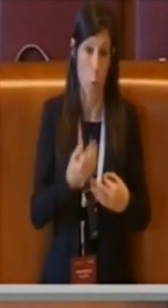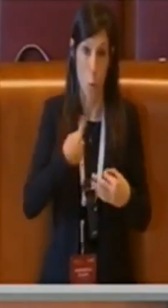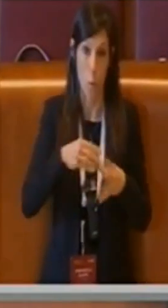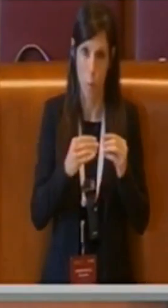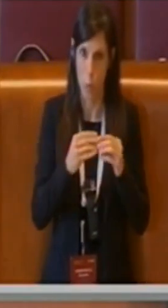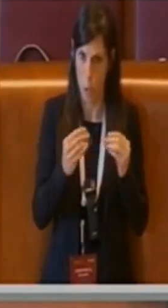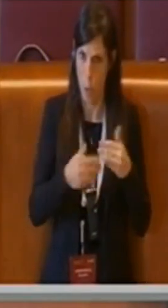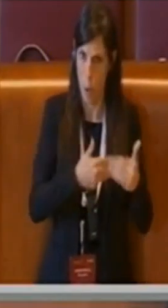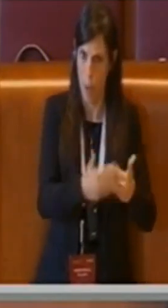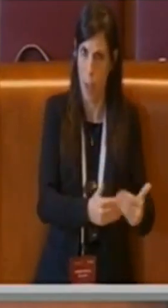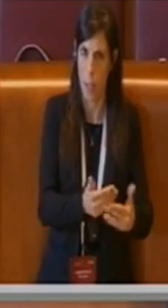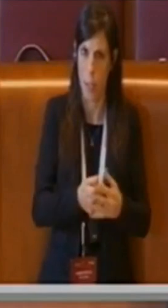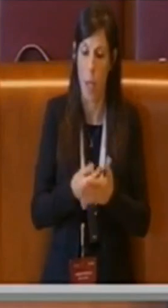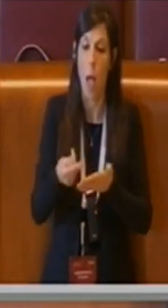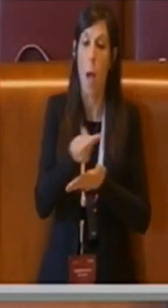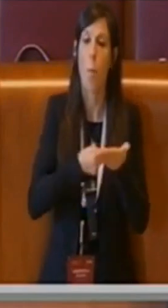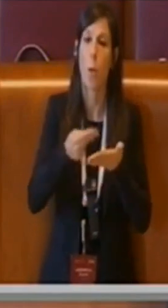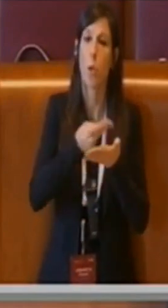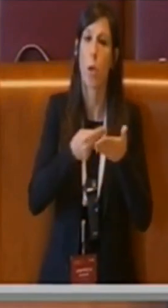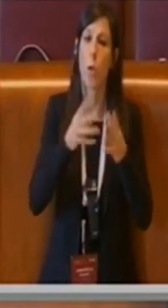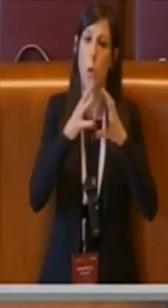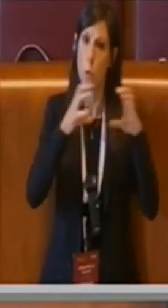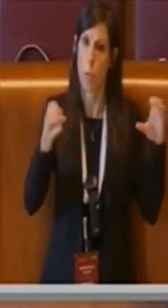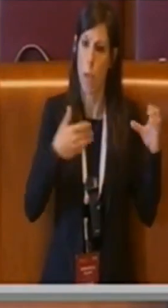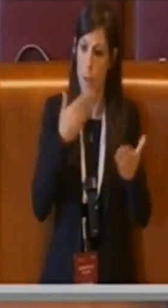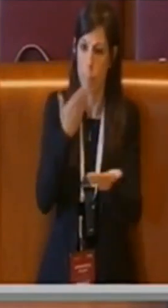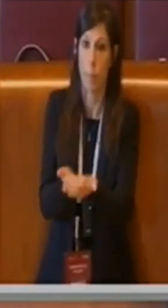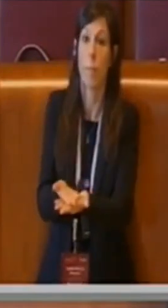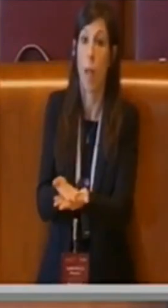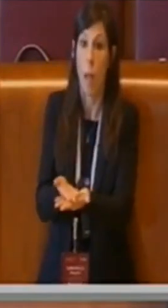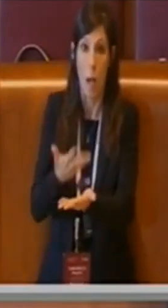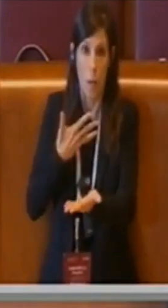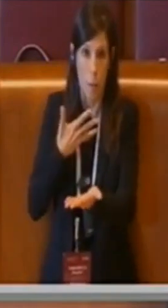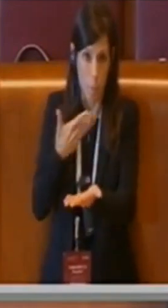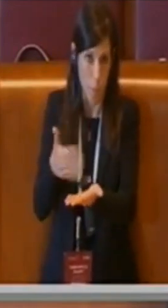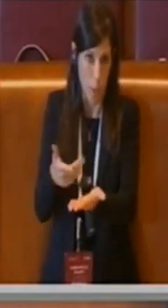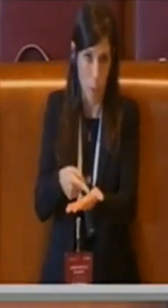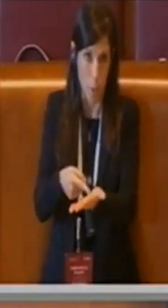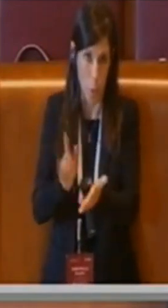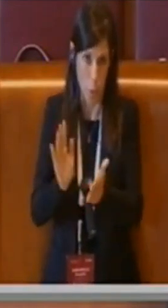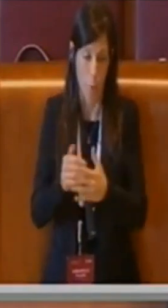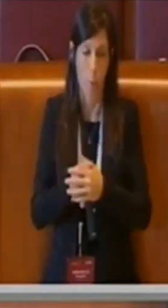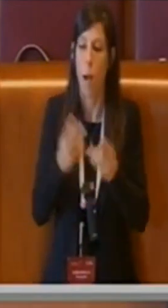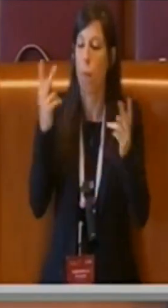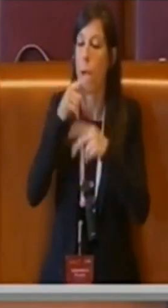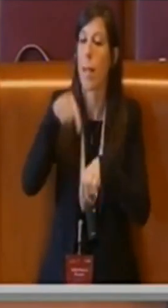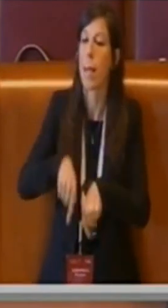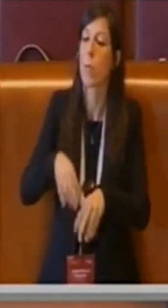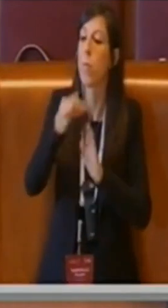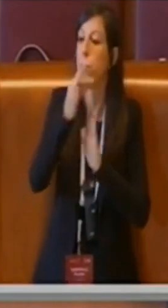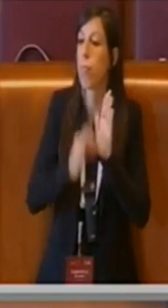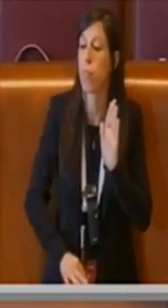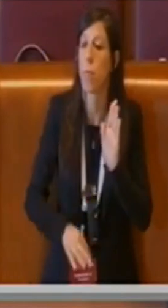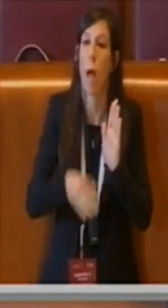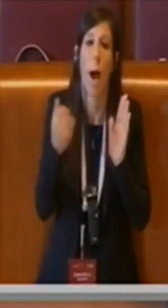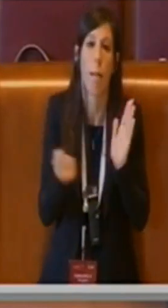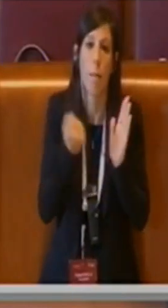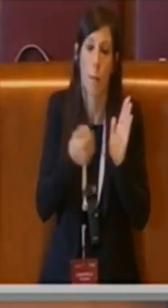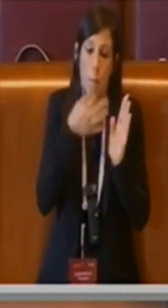facendo, il piano industriale che è stato presentato e così via, non è certo questa la sede per elencare tutta una serie di